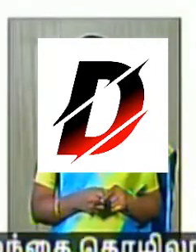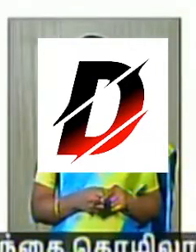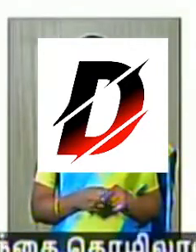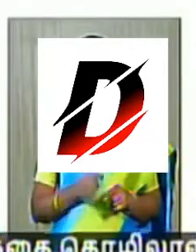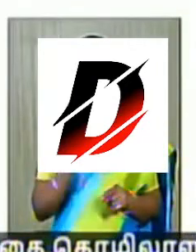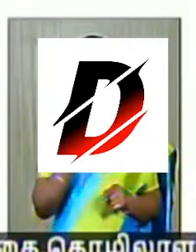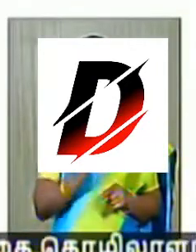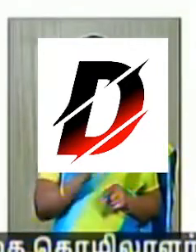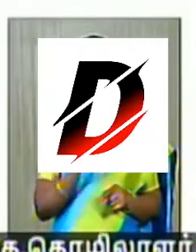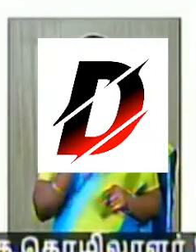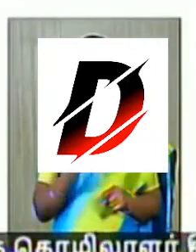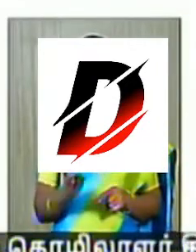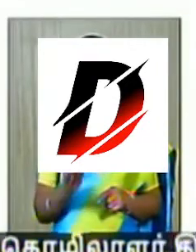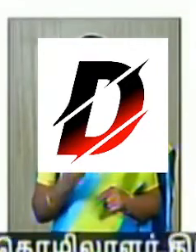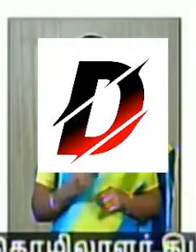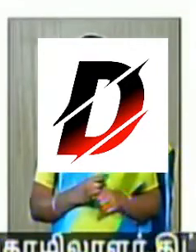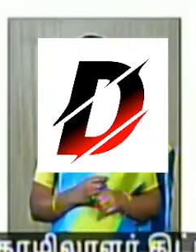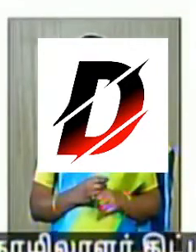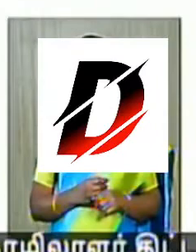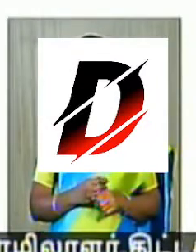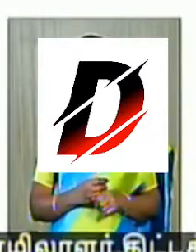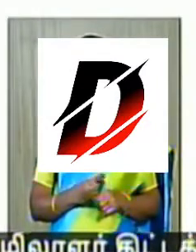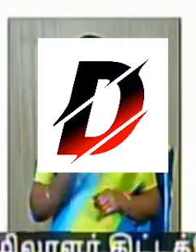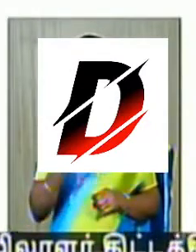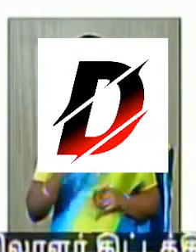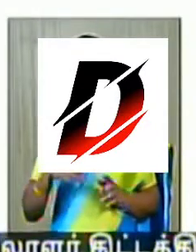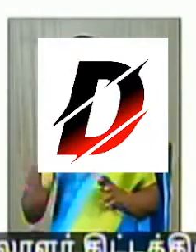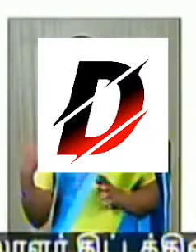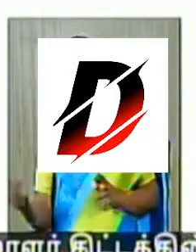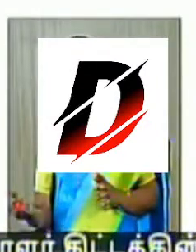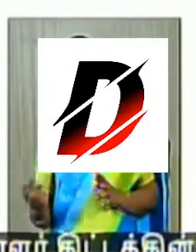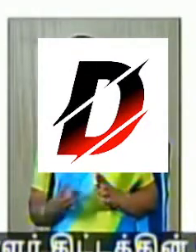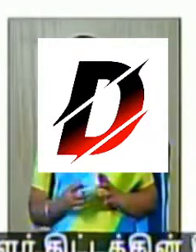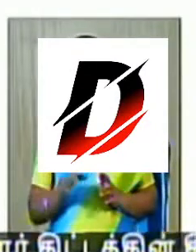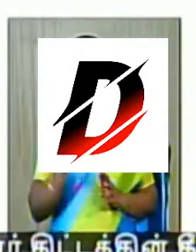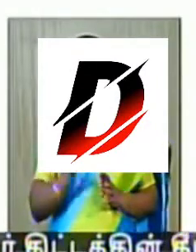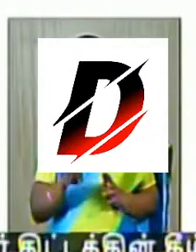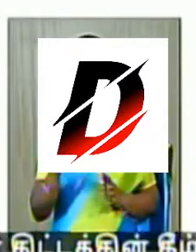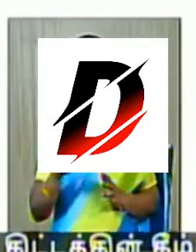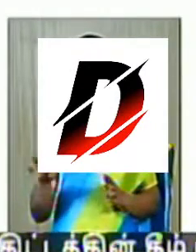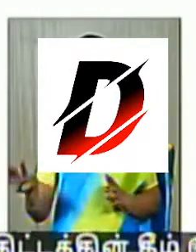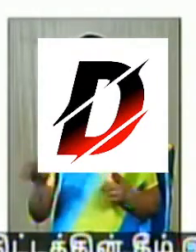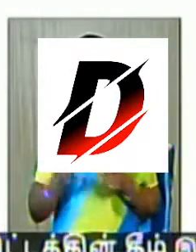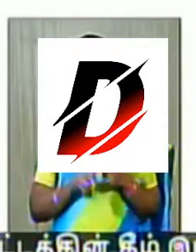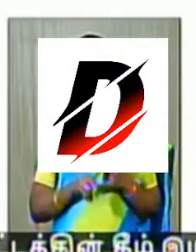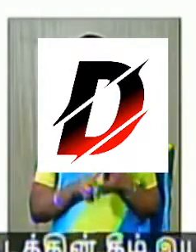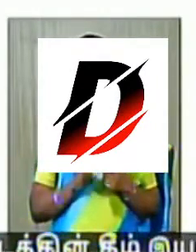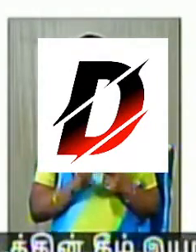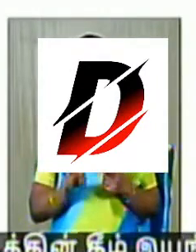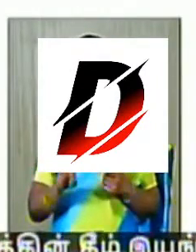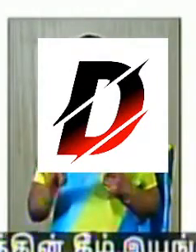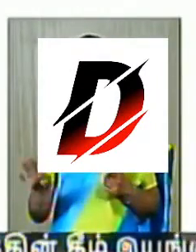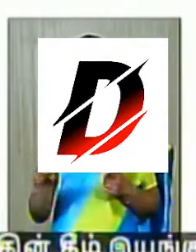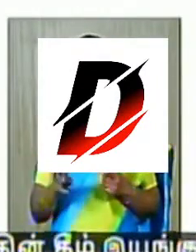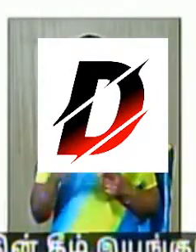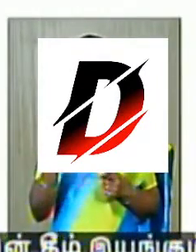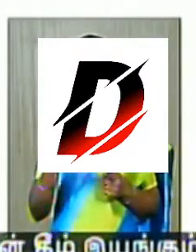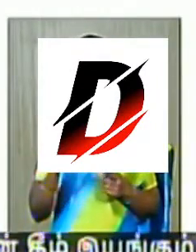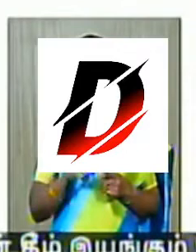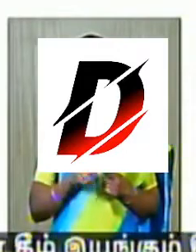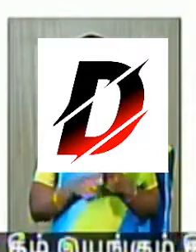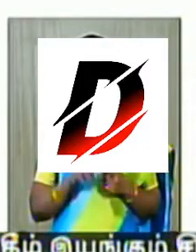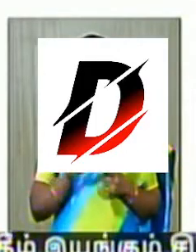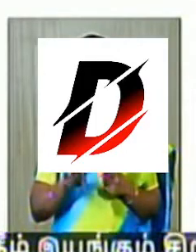என்ன, நடுவில் 1-3, இந்த 3க்கு அப்புறம் 4-4 கூட்டிக் கொண்டே செல்ல வேண்டும்.